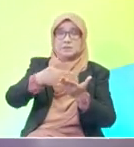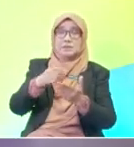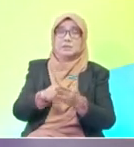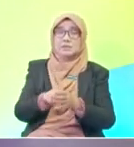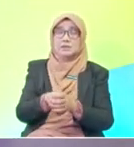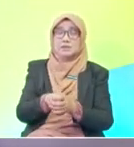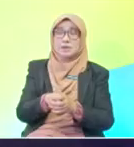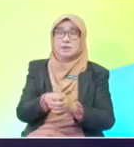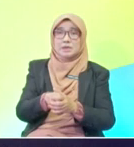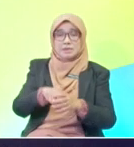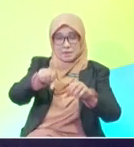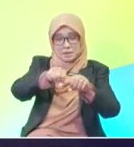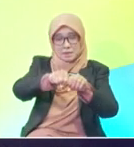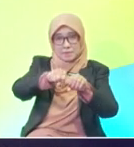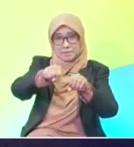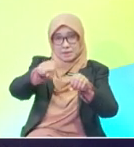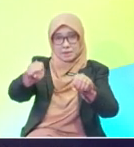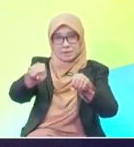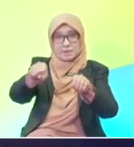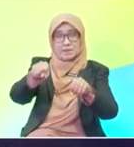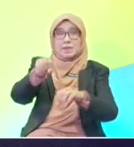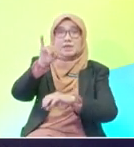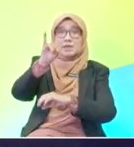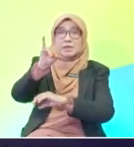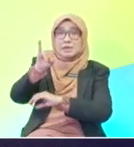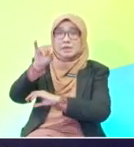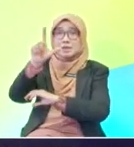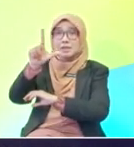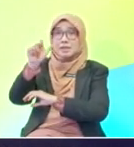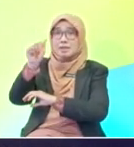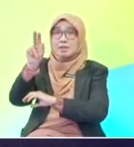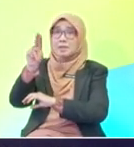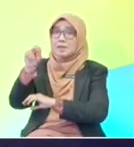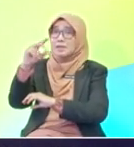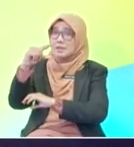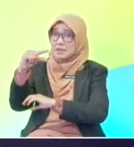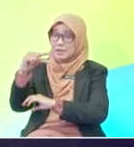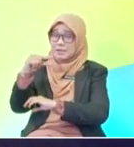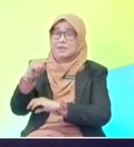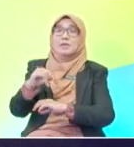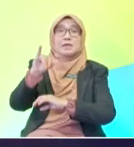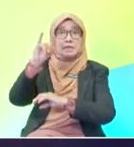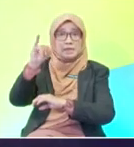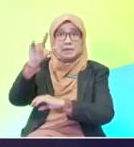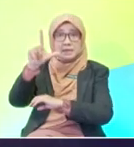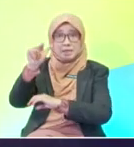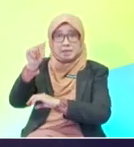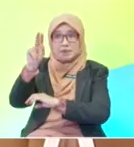juga. Parang apa, cikgu? Parang hilang. Parang hilang? Bukan hilang, bukan. Hilang.